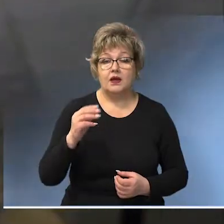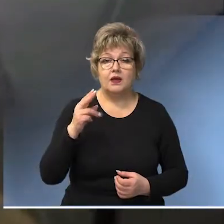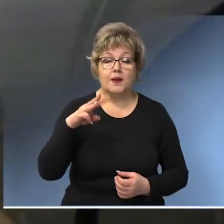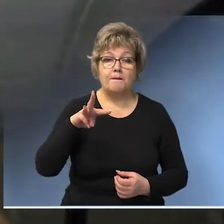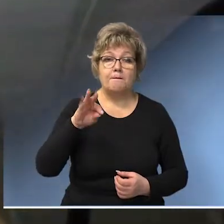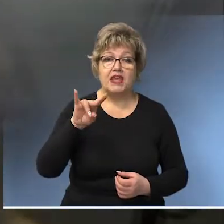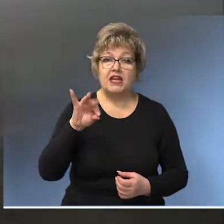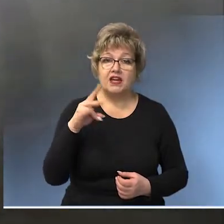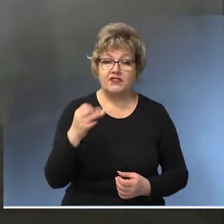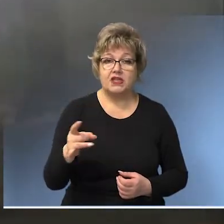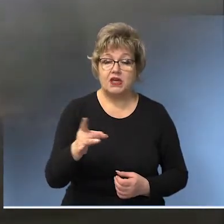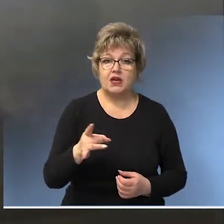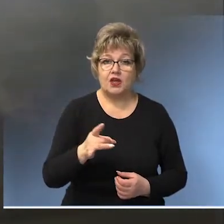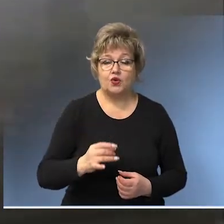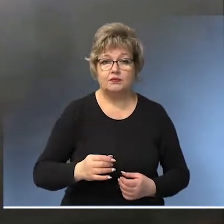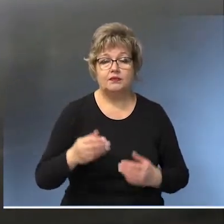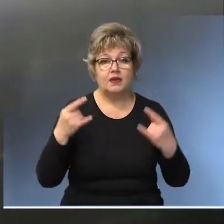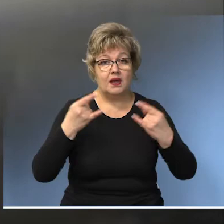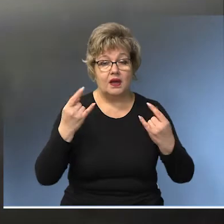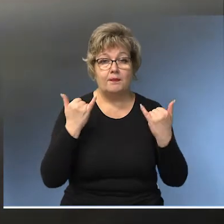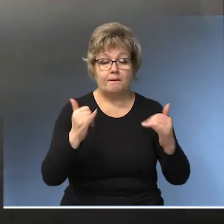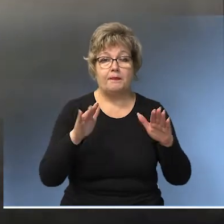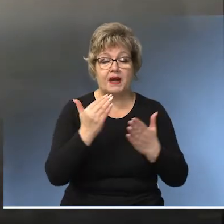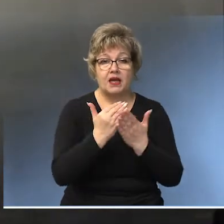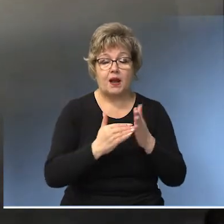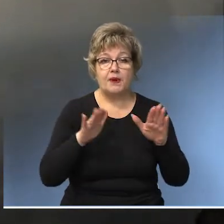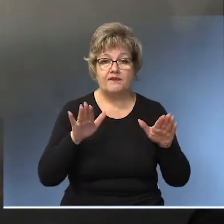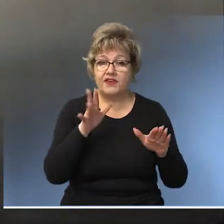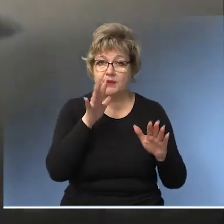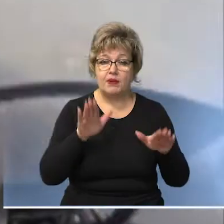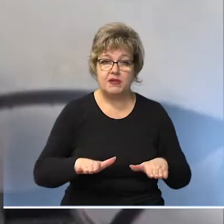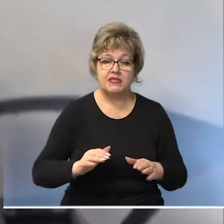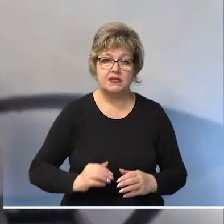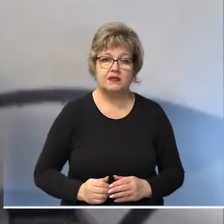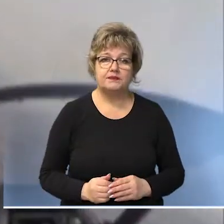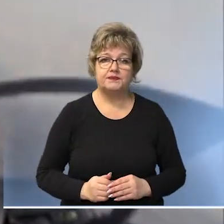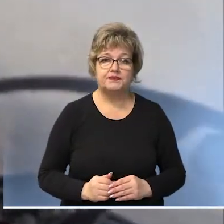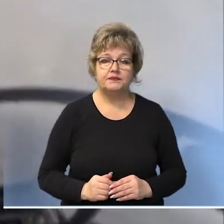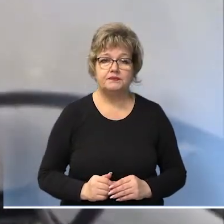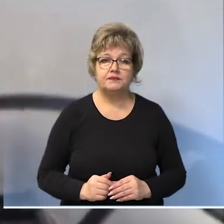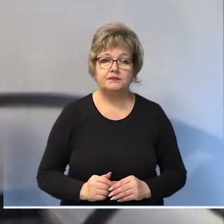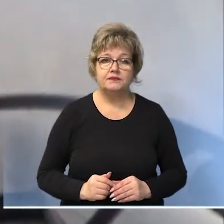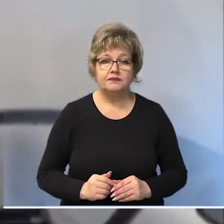Надежда Шевякова, Владимир Зеленский, Миллеровский телеканал для программы «Время местное».